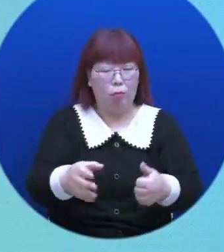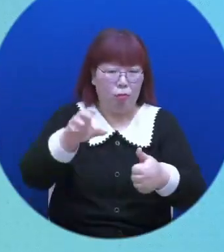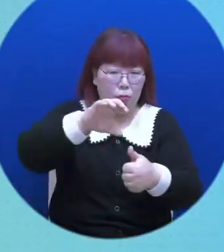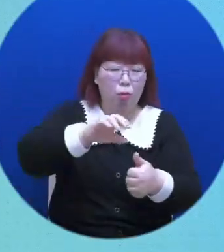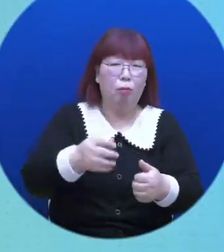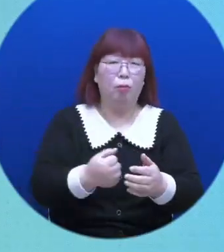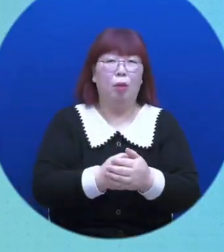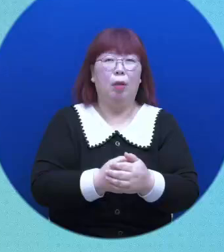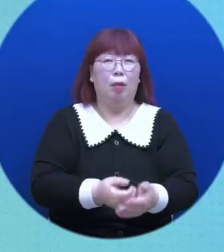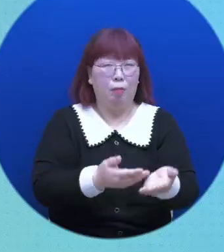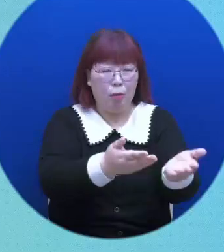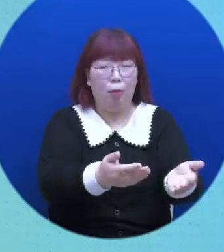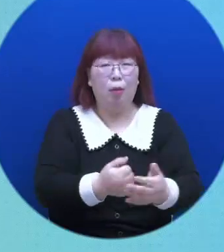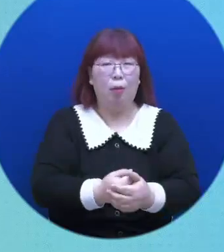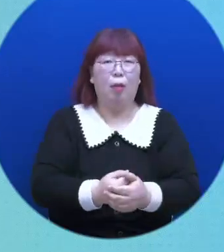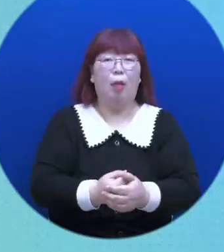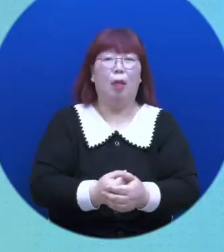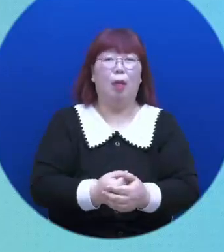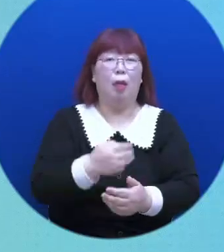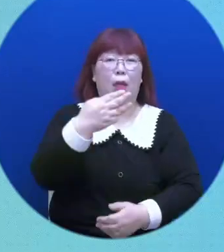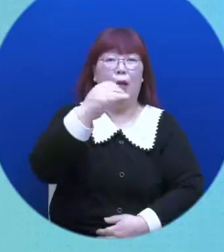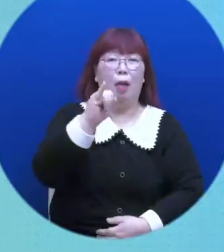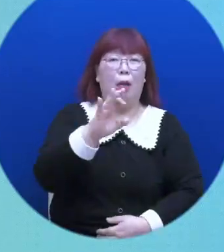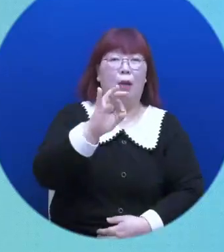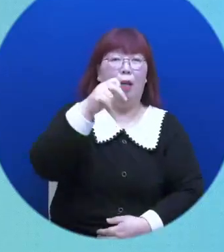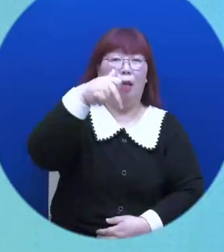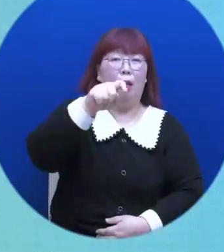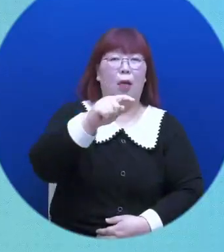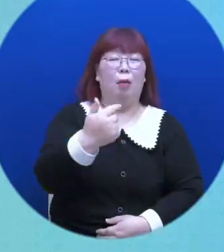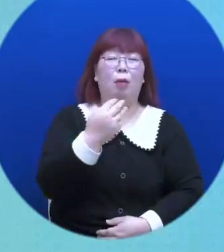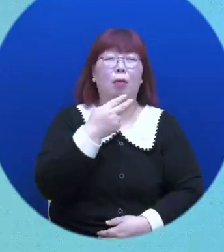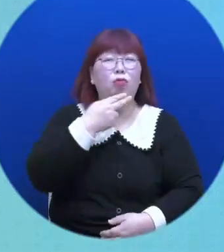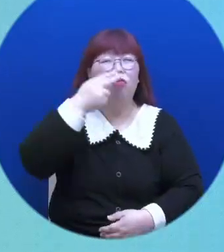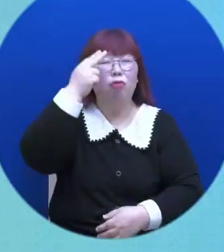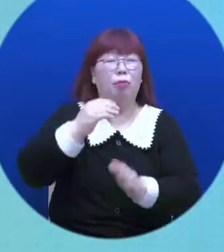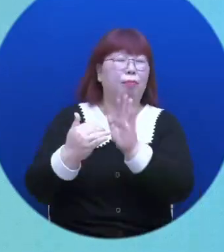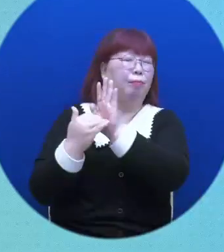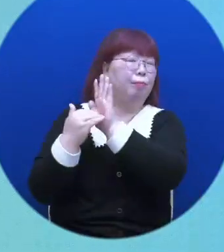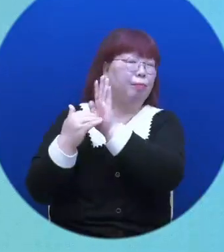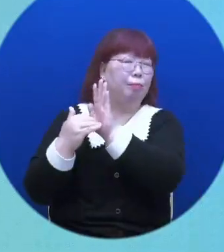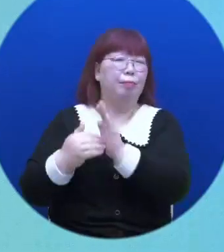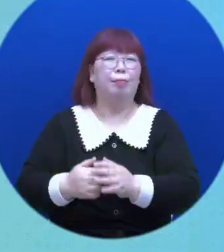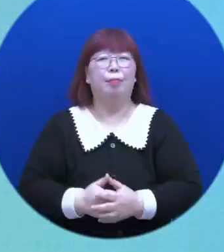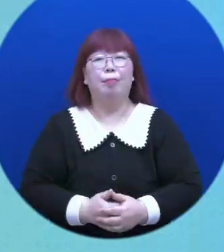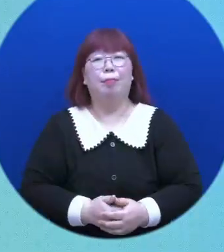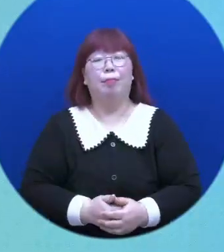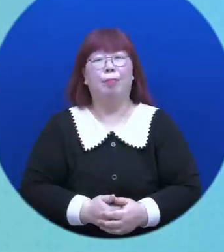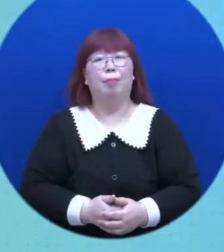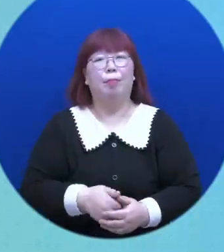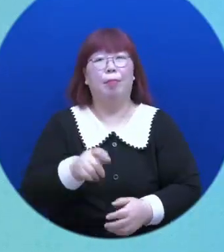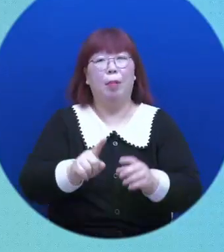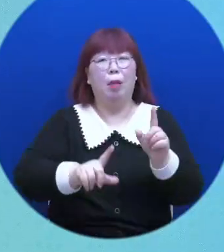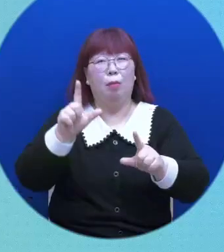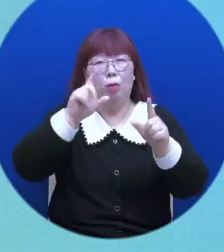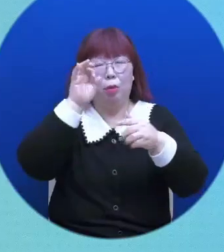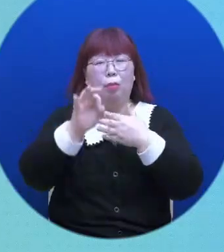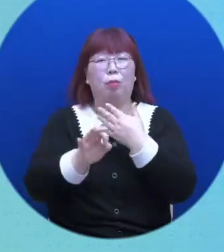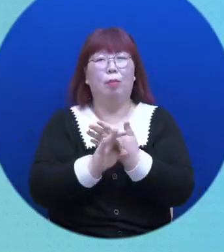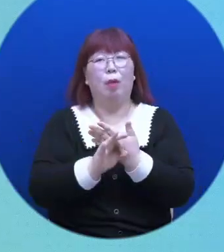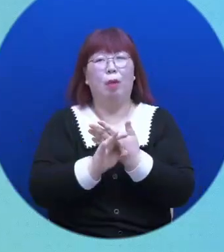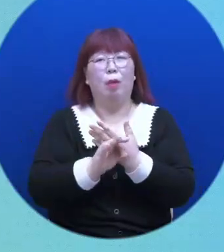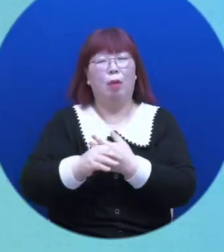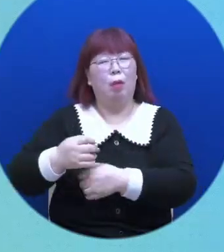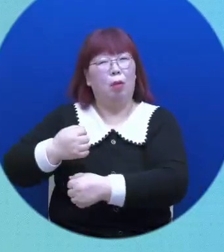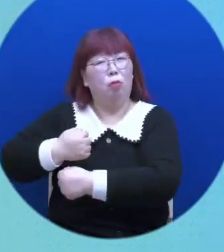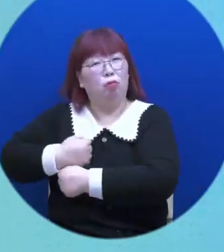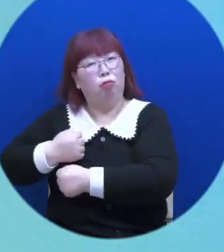한 잔 하세요. 아이고 고맙습니다마는 저 술을 마시질 않아요. 이 모습을 보면서